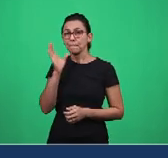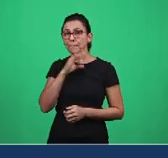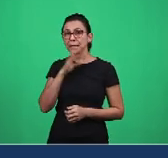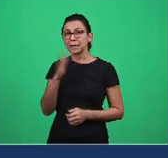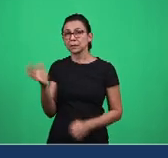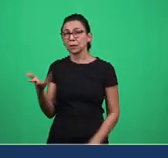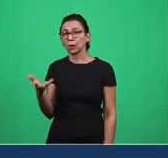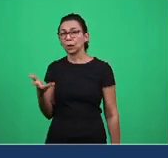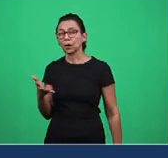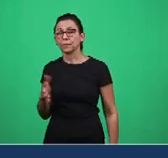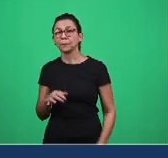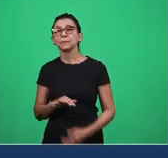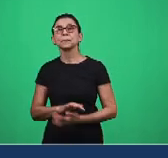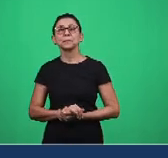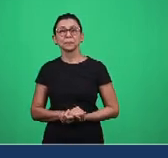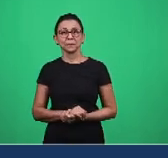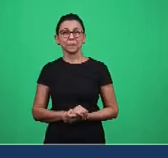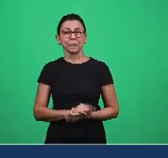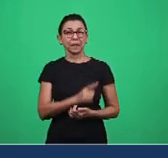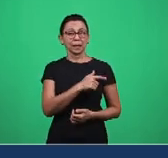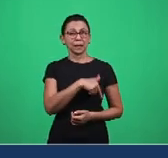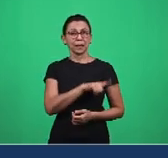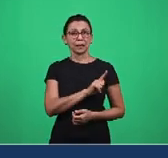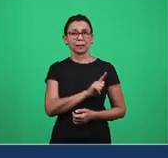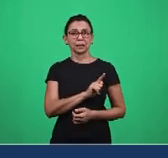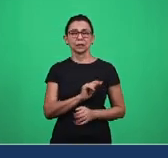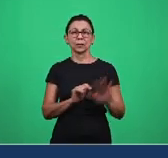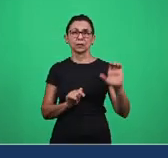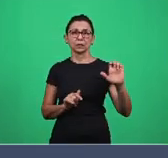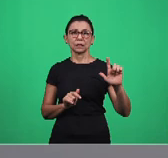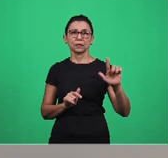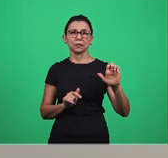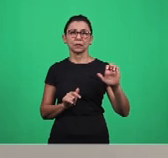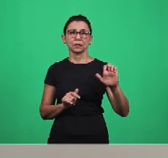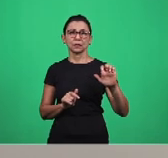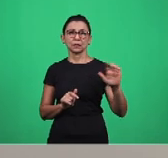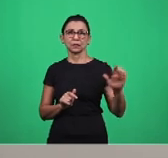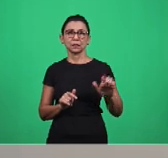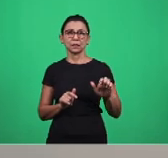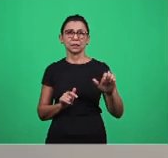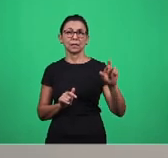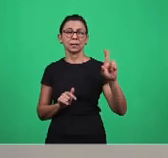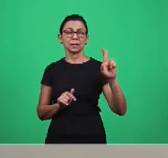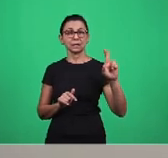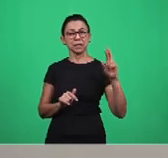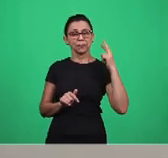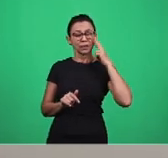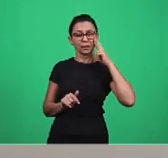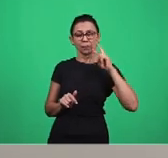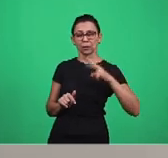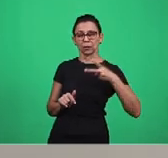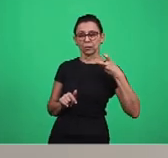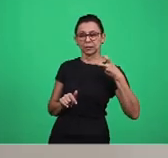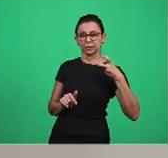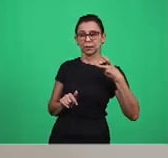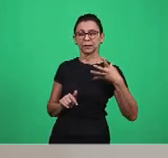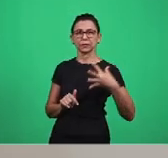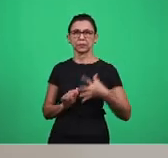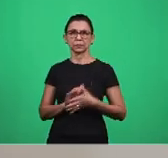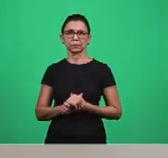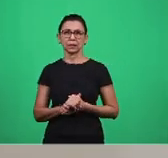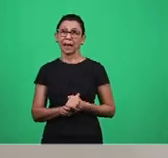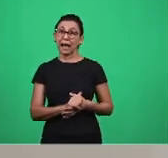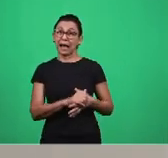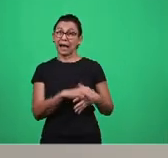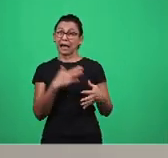Je suis ici limité dans le temps, j'ai beaucoup parlé, je ne veux pas déranger le reste de la programmation.